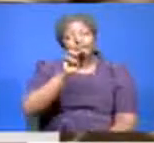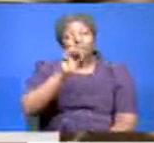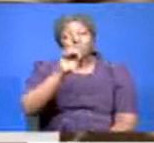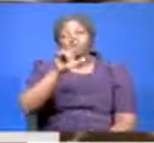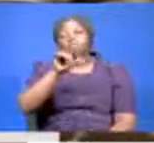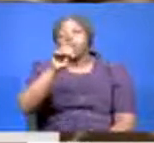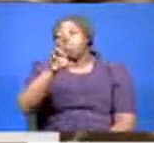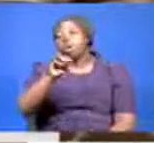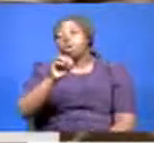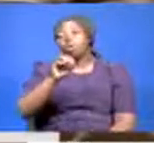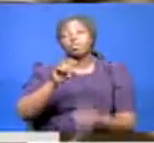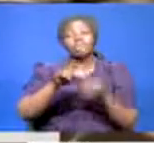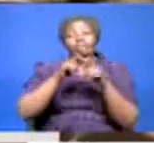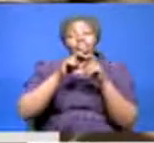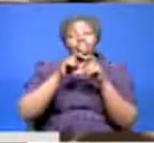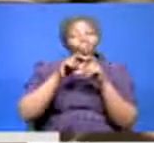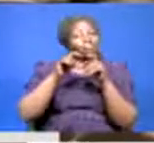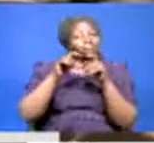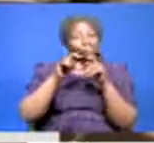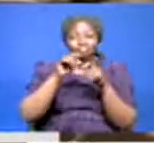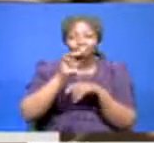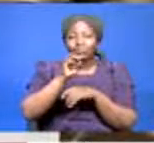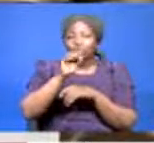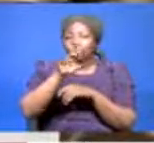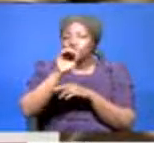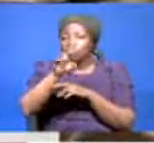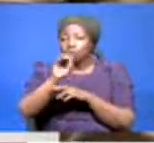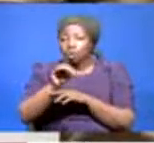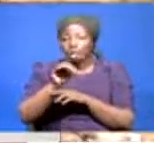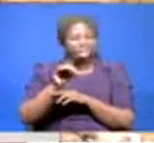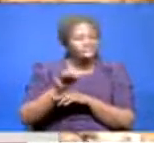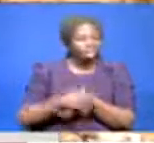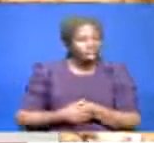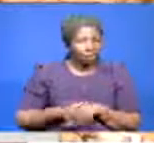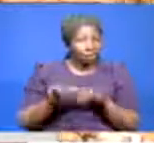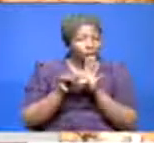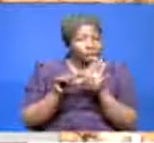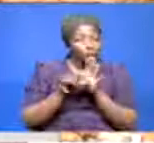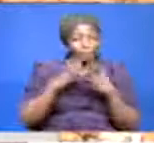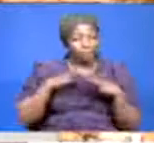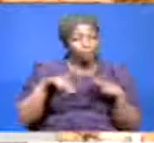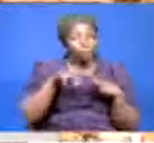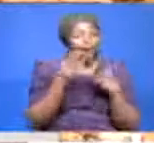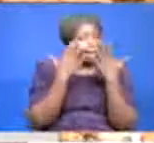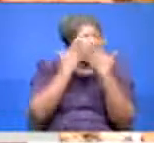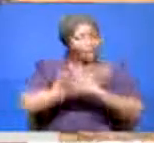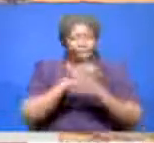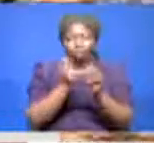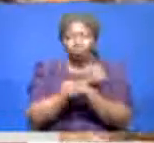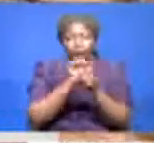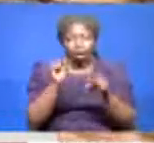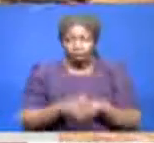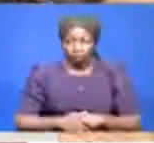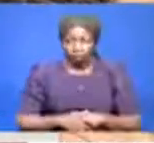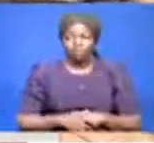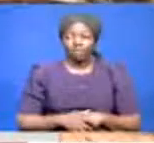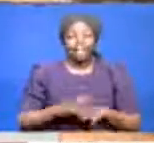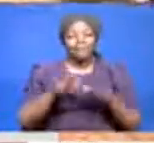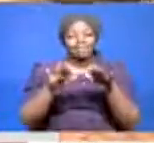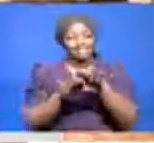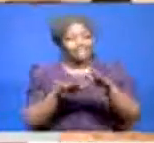tembea. Hakuna mtu anaweza tembea, mtu akitembea kuanzia saa 2 ni kumalizwa. Mororo Assistant Chief Sabria Abdullahi